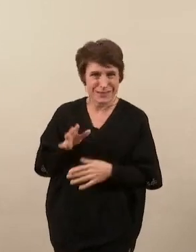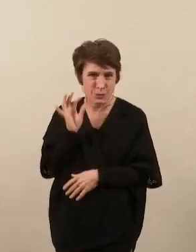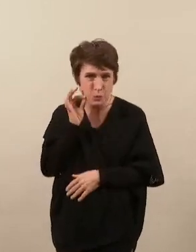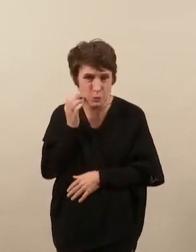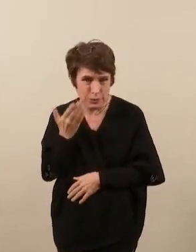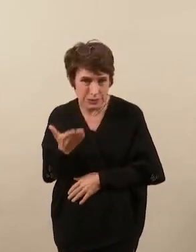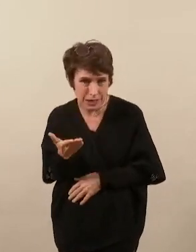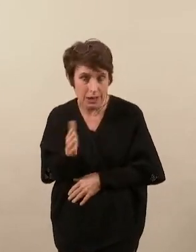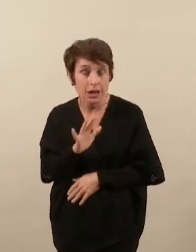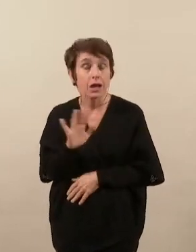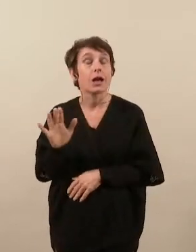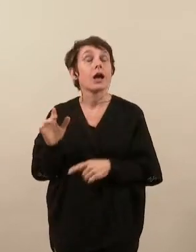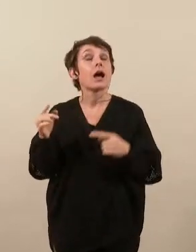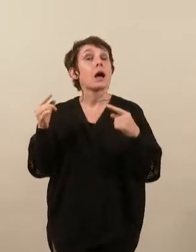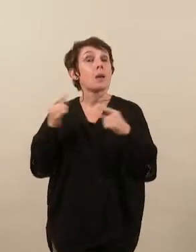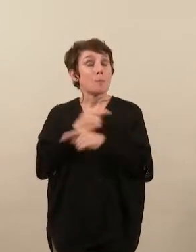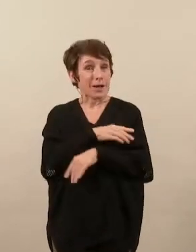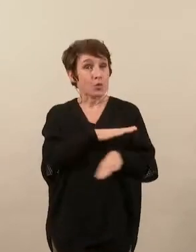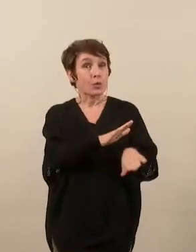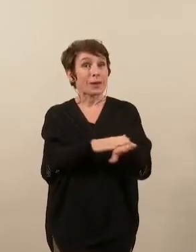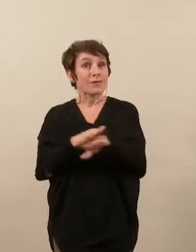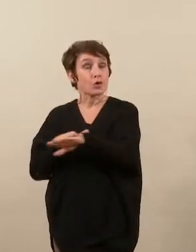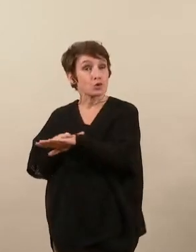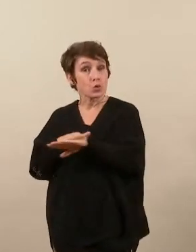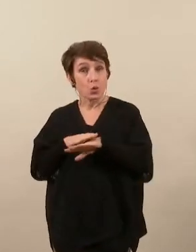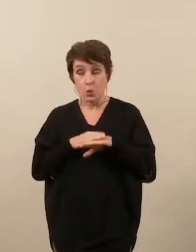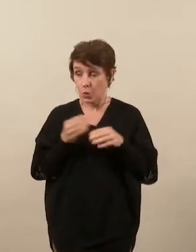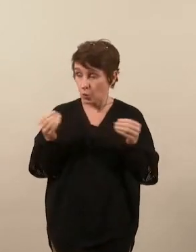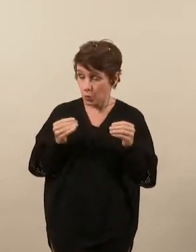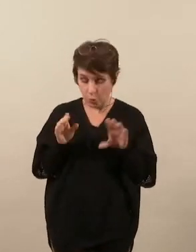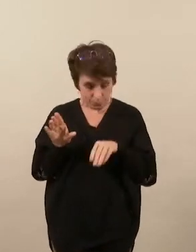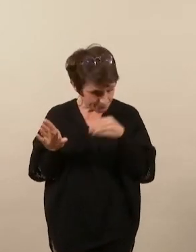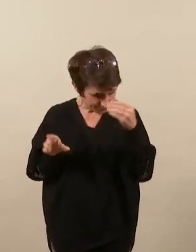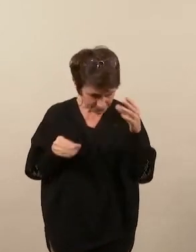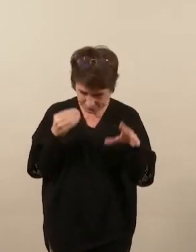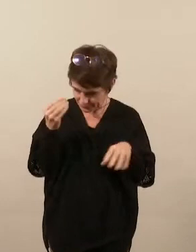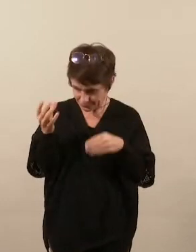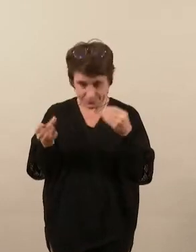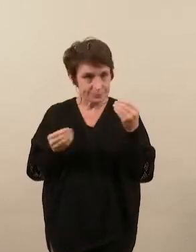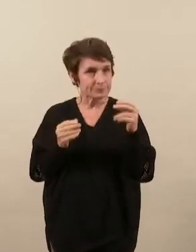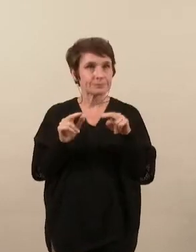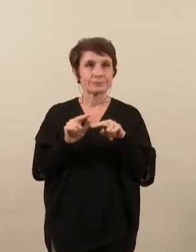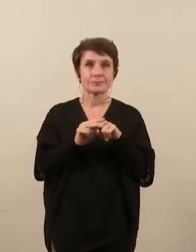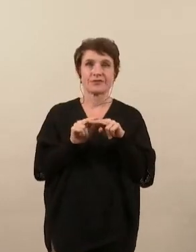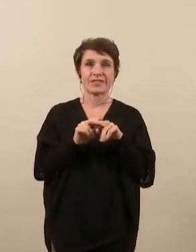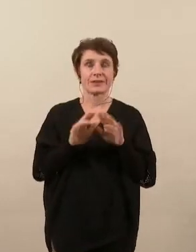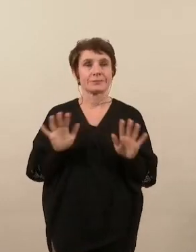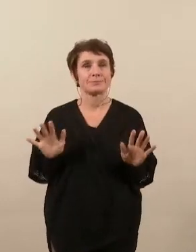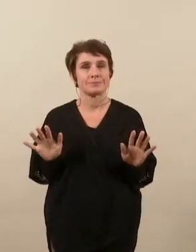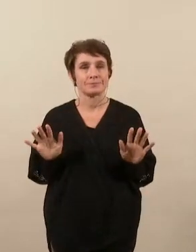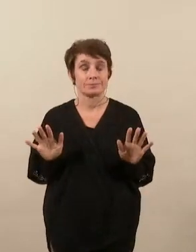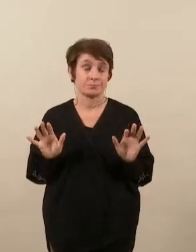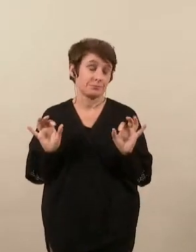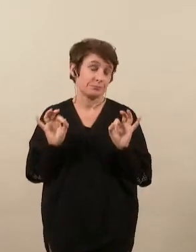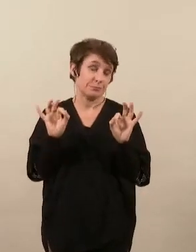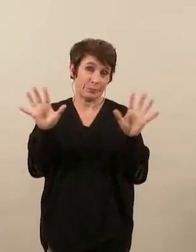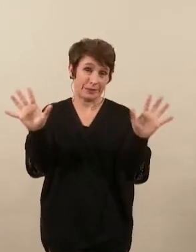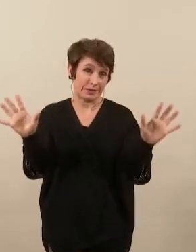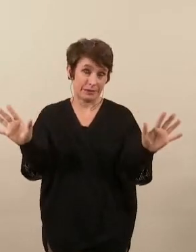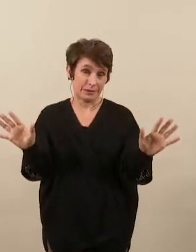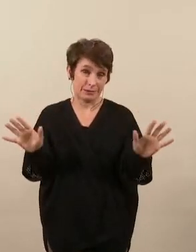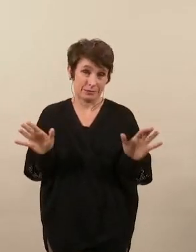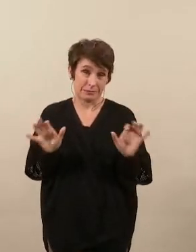contre, la prévention, ça, c'est nulle part. Voilà. Et ça, c'est bien à l'image de votre